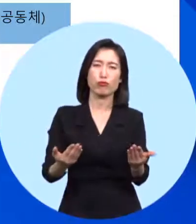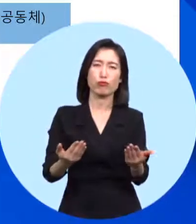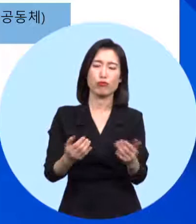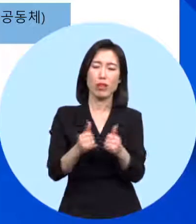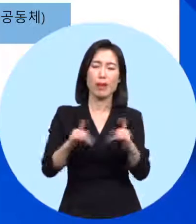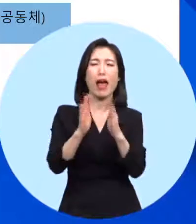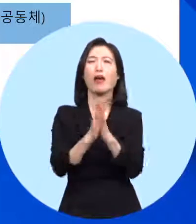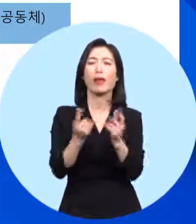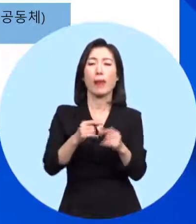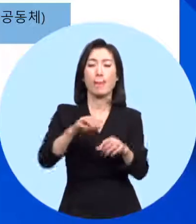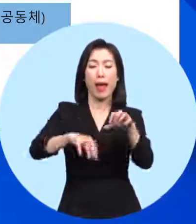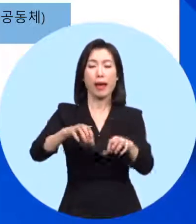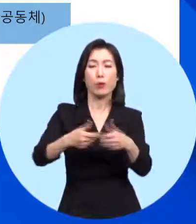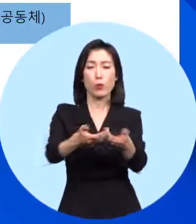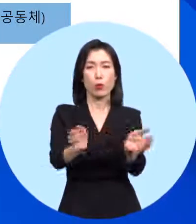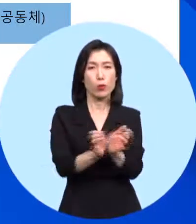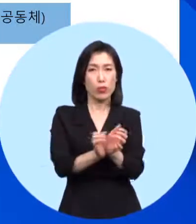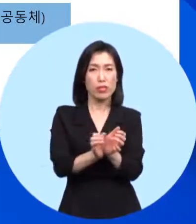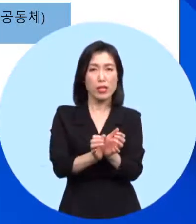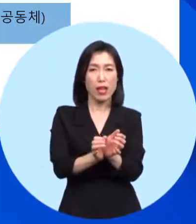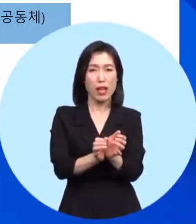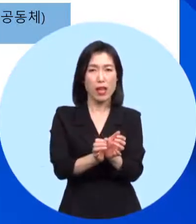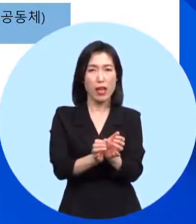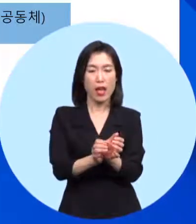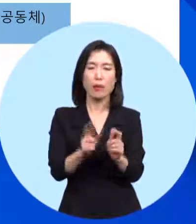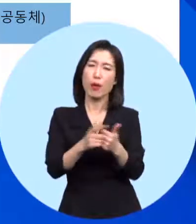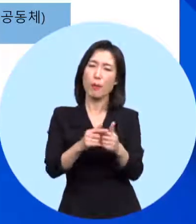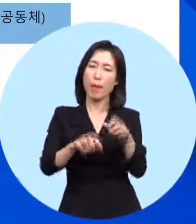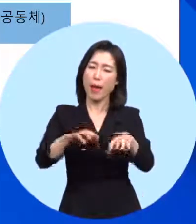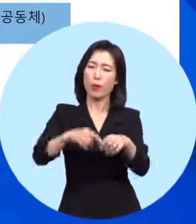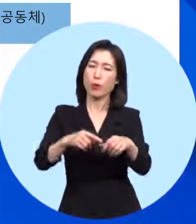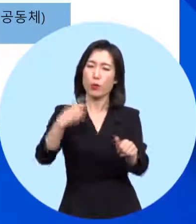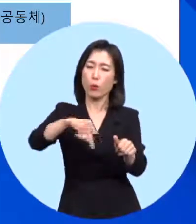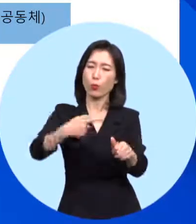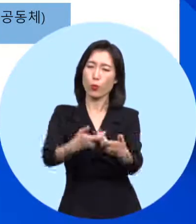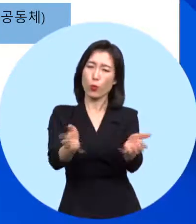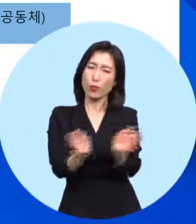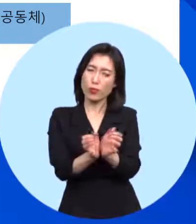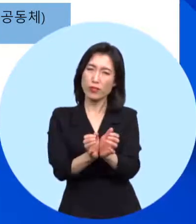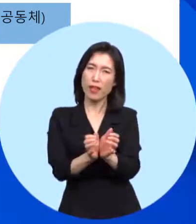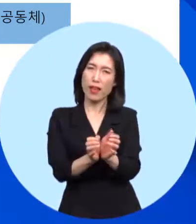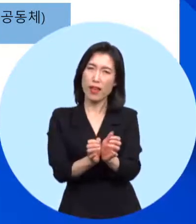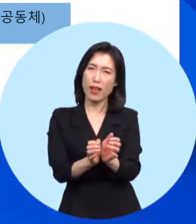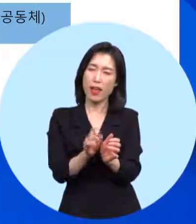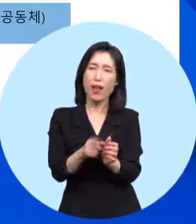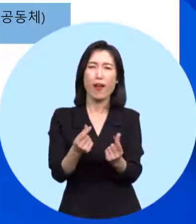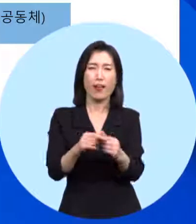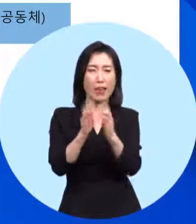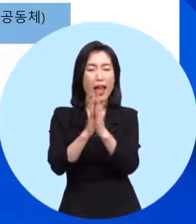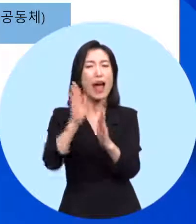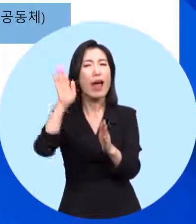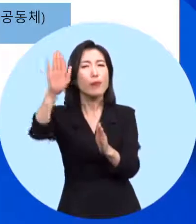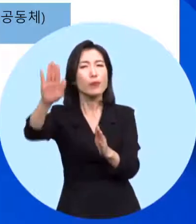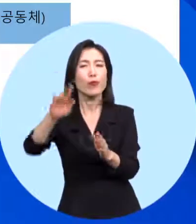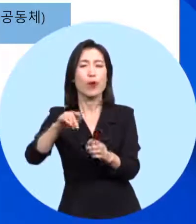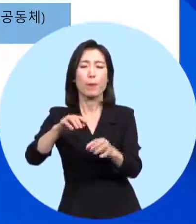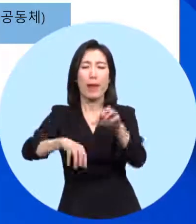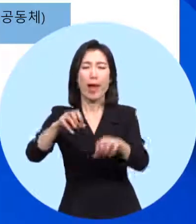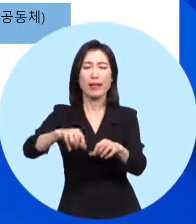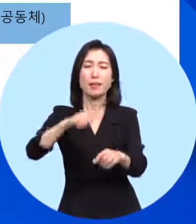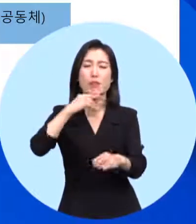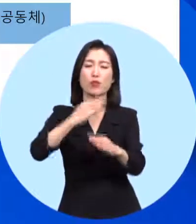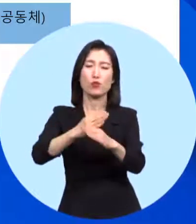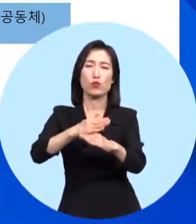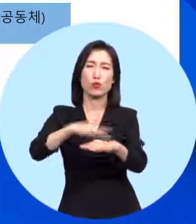마을 공동체, 마을 교육 공동체를 포함한 이런 여러 가지 공동체들은 마을 민주주의의 조직적